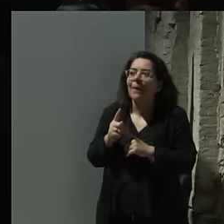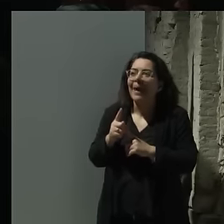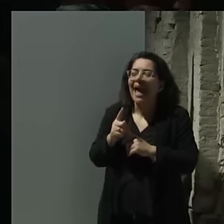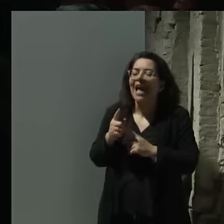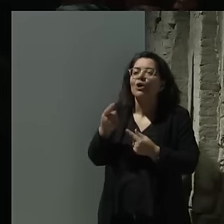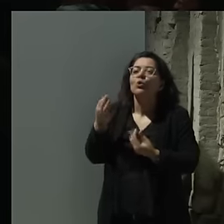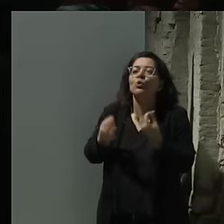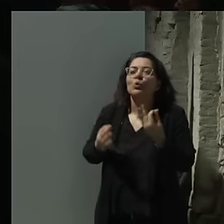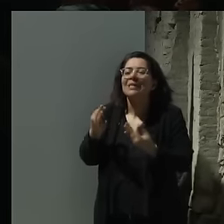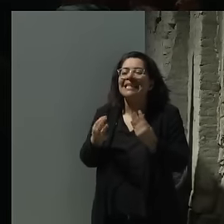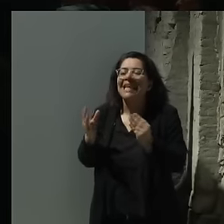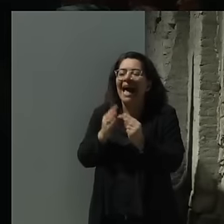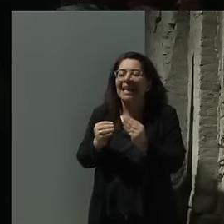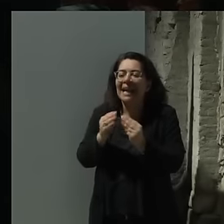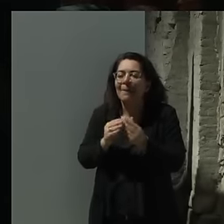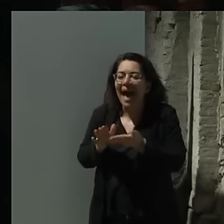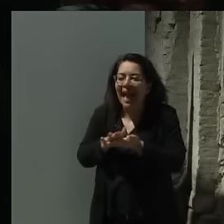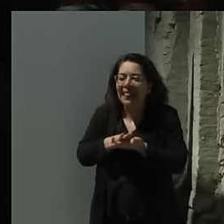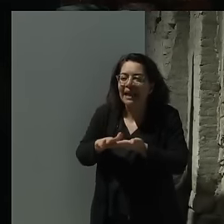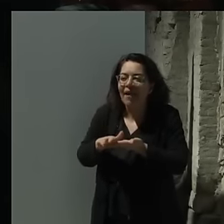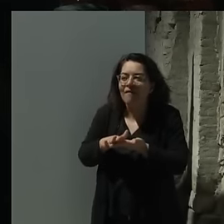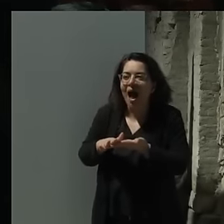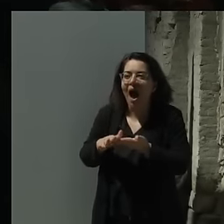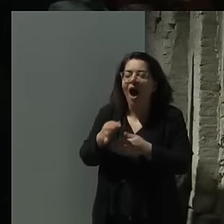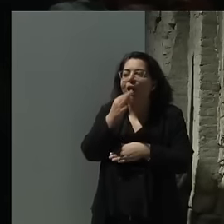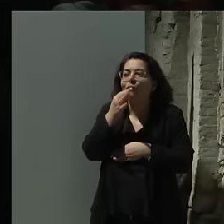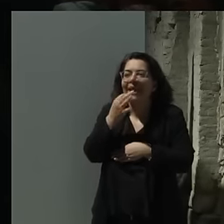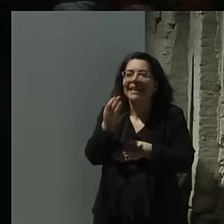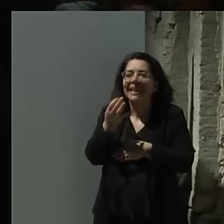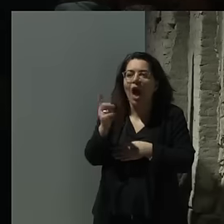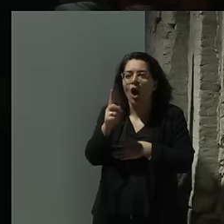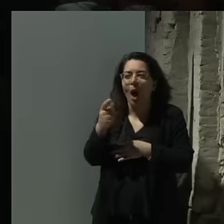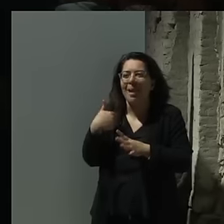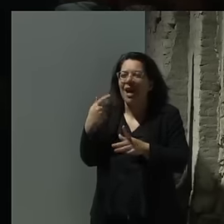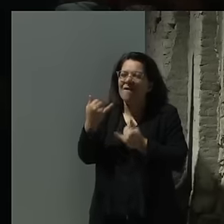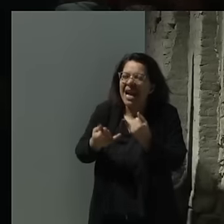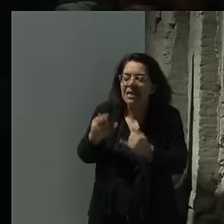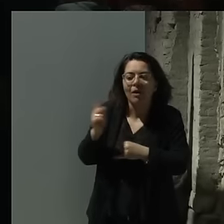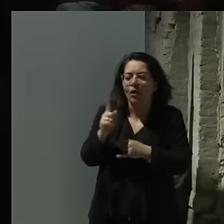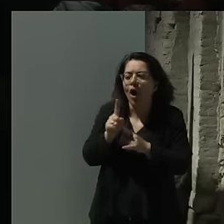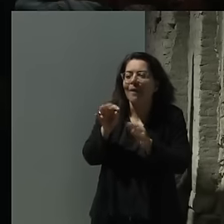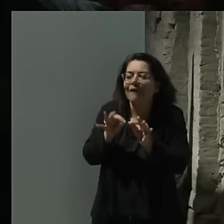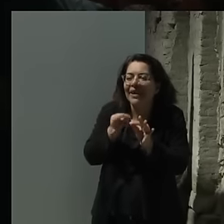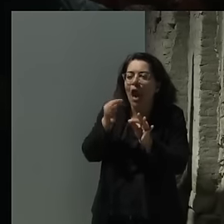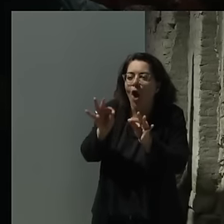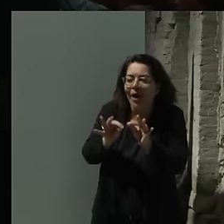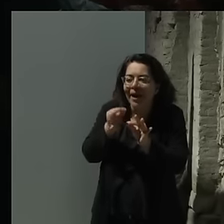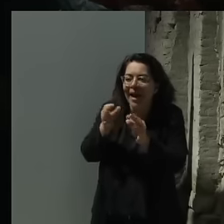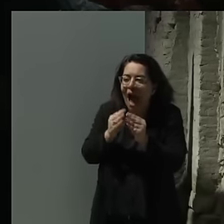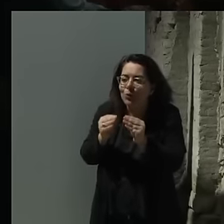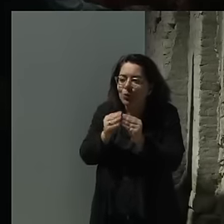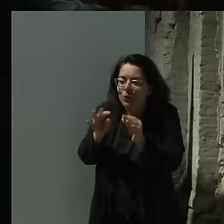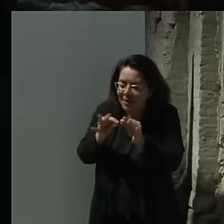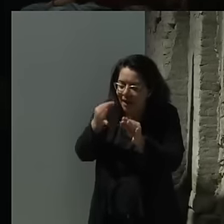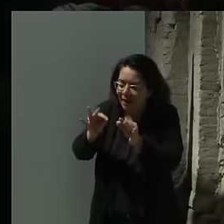non è la giustizia della spada o della dea bendata, è la giustizia dell'ago e del filo o dell'aratro, è la giustizia che ricostruisce e che